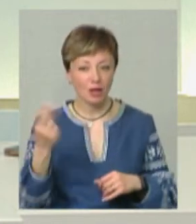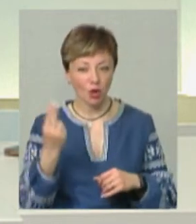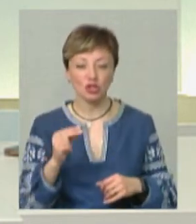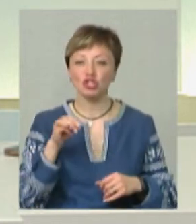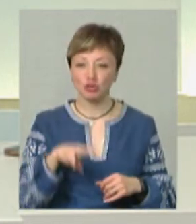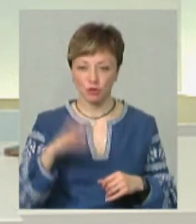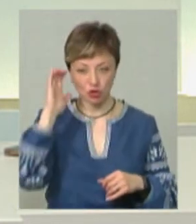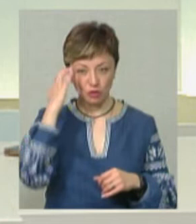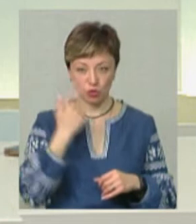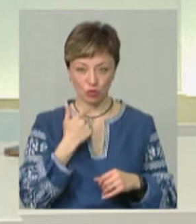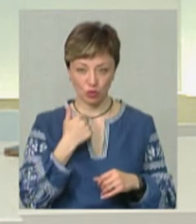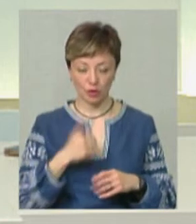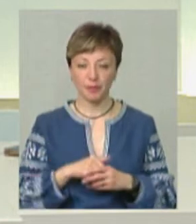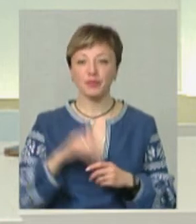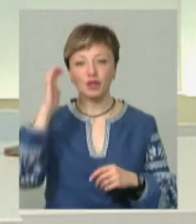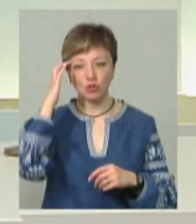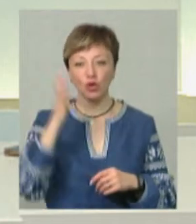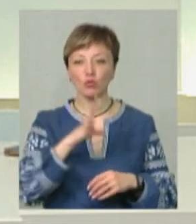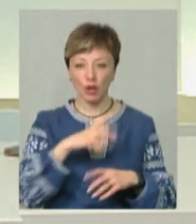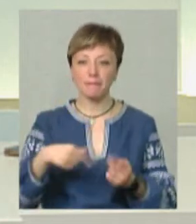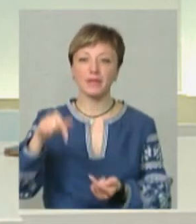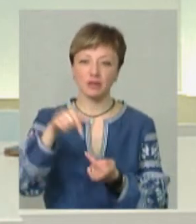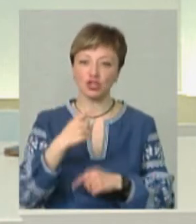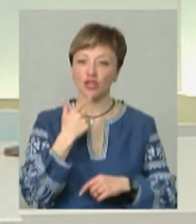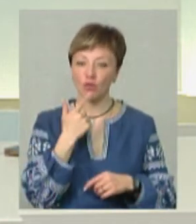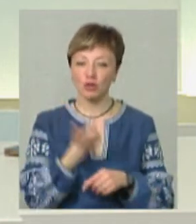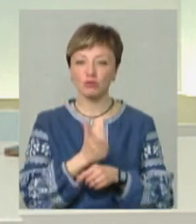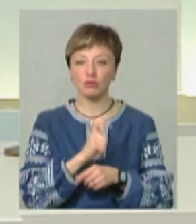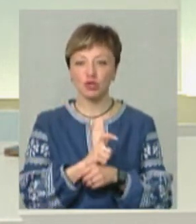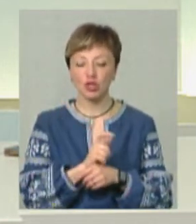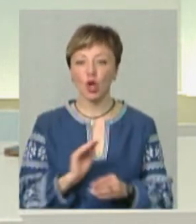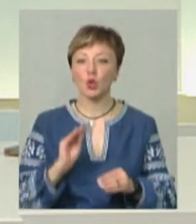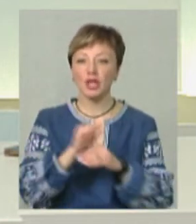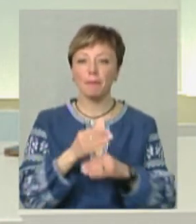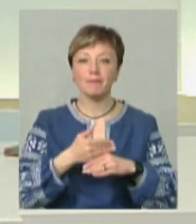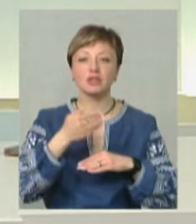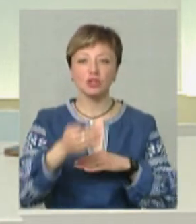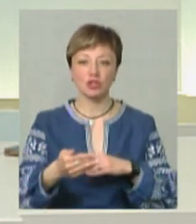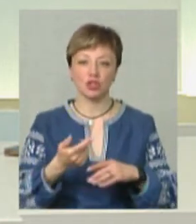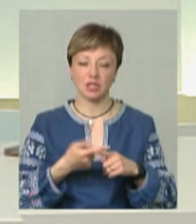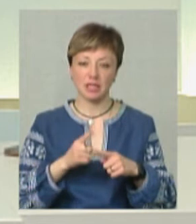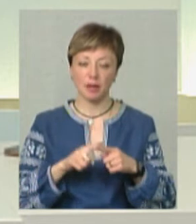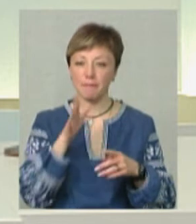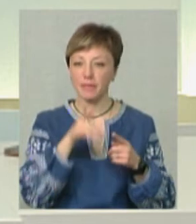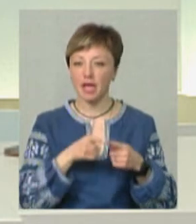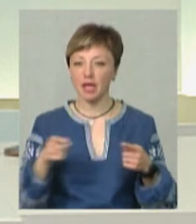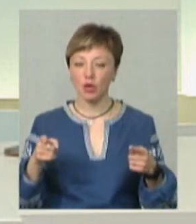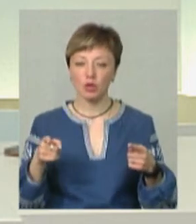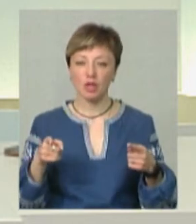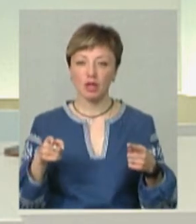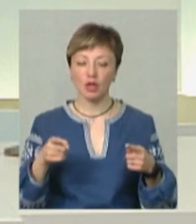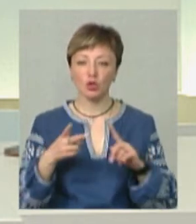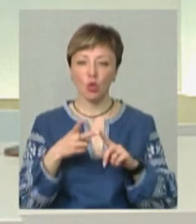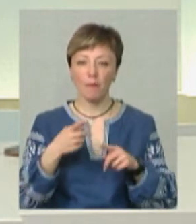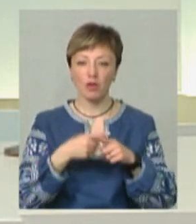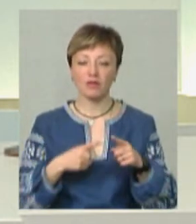ніж червоно-чорних. Чорні були притаманні, червоні більше додалися вже пізніше, тобто це, кажу, період уже друга